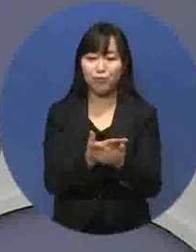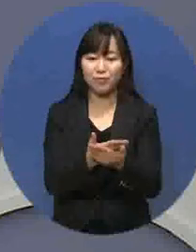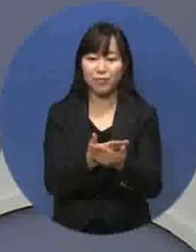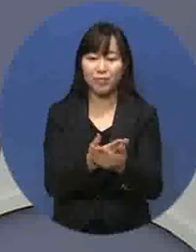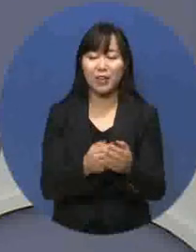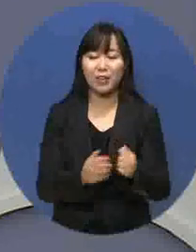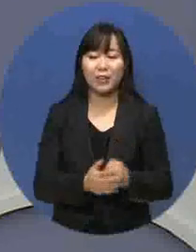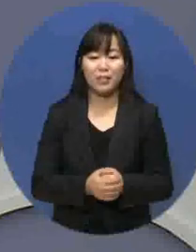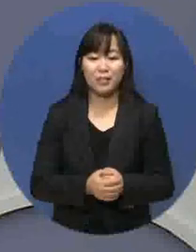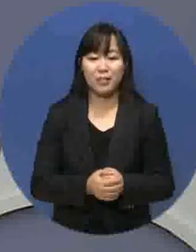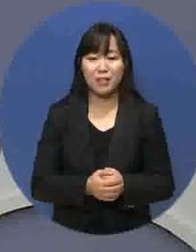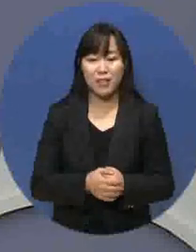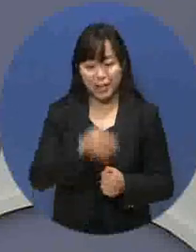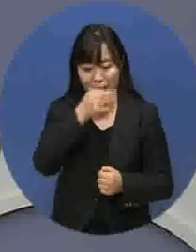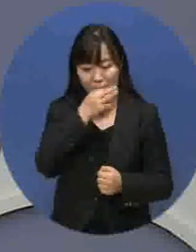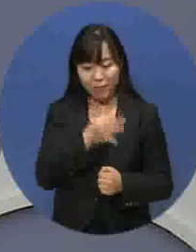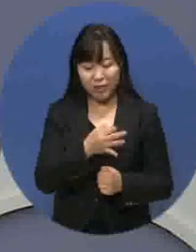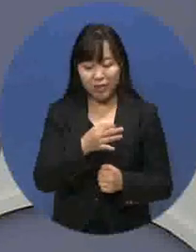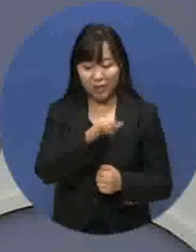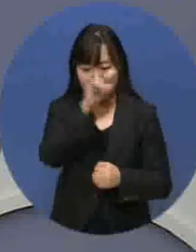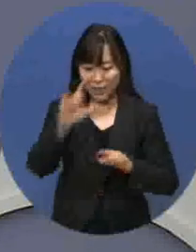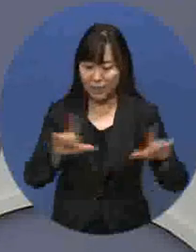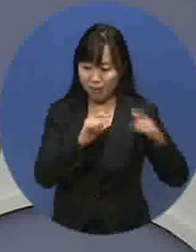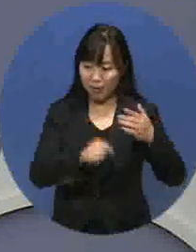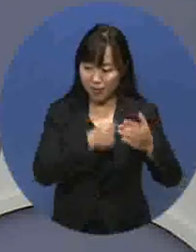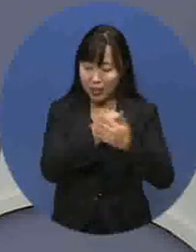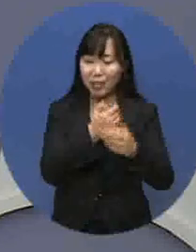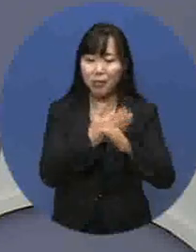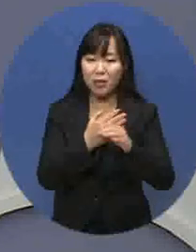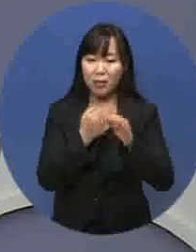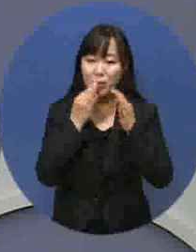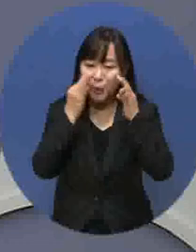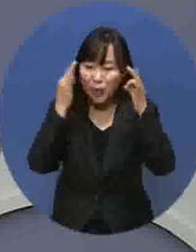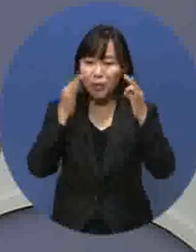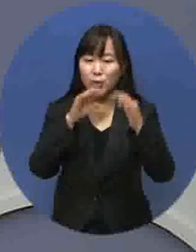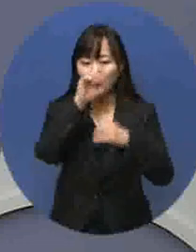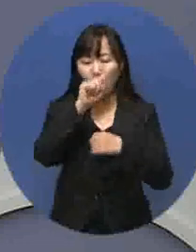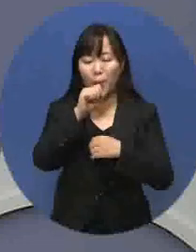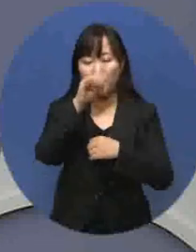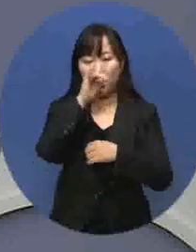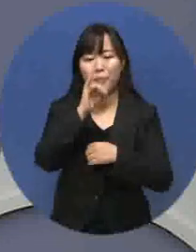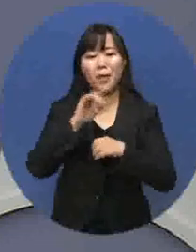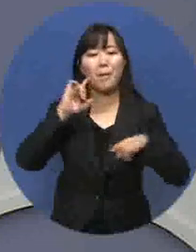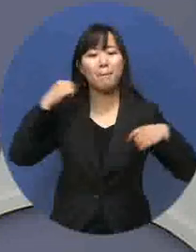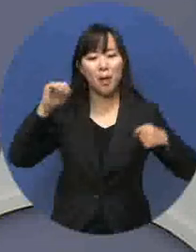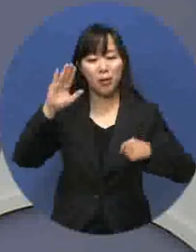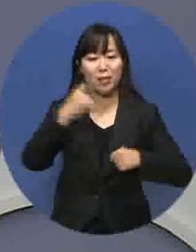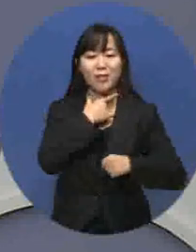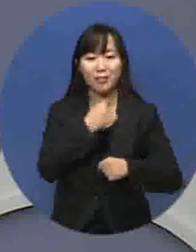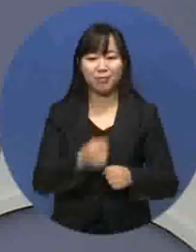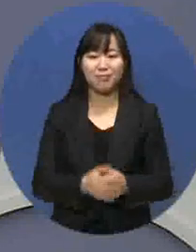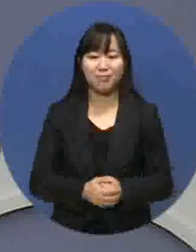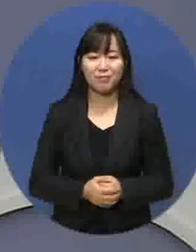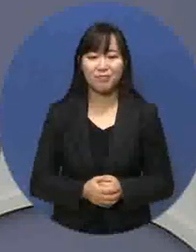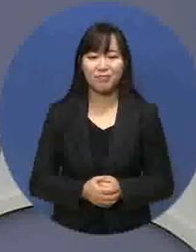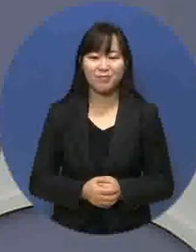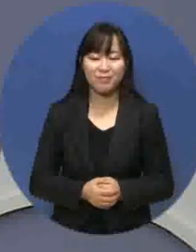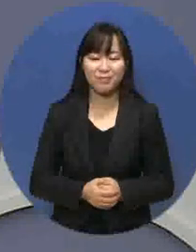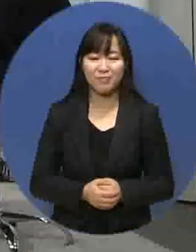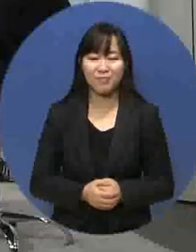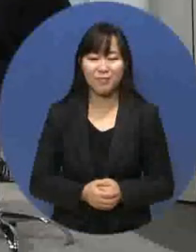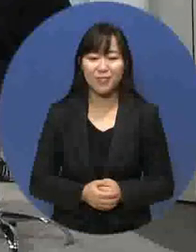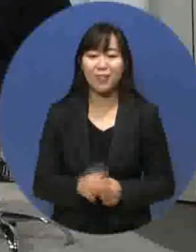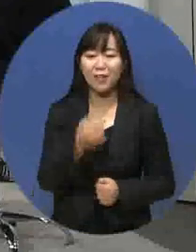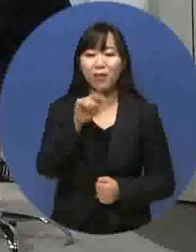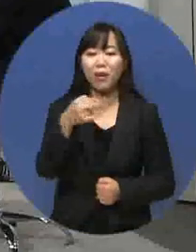그러면 힘드신 길로 들어오셨다면 최선을 다하셔서 좋은 배우가 되주십사 말씀 주실 수 있을 것 같고요. 네. 뭐 저